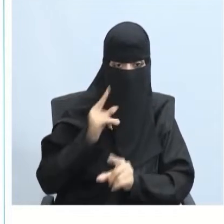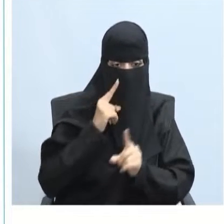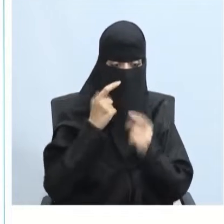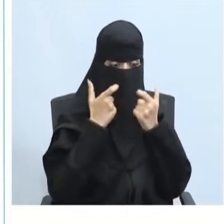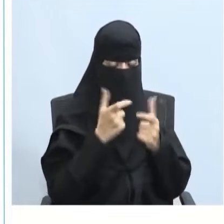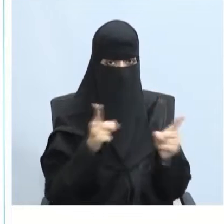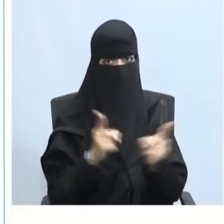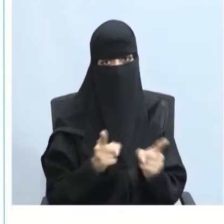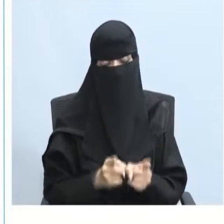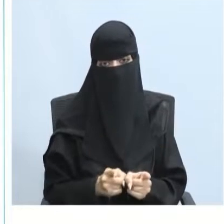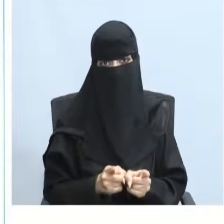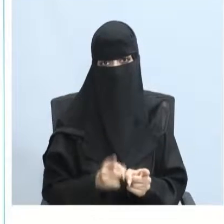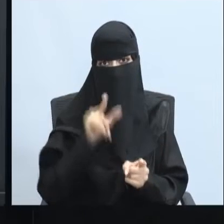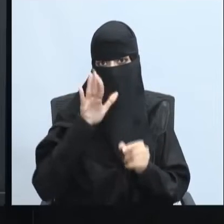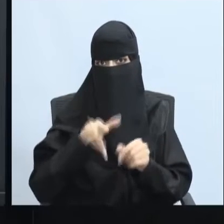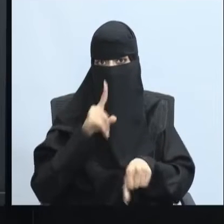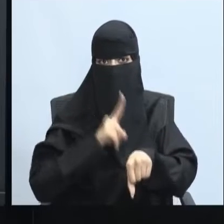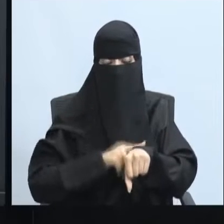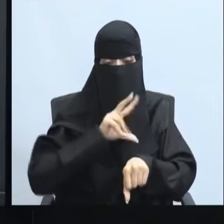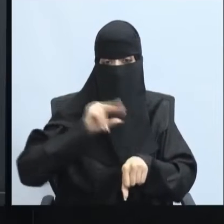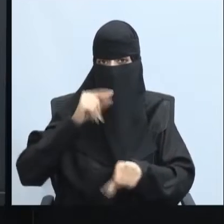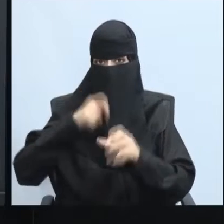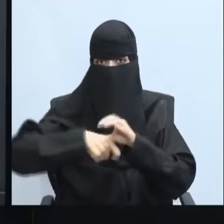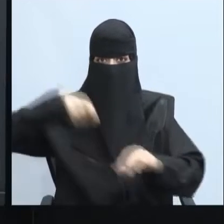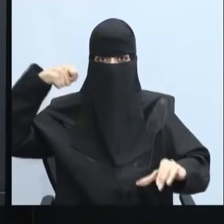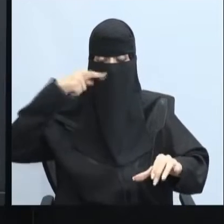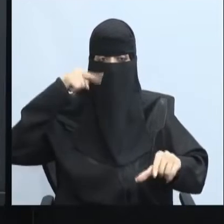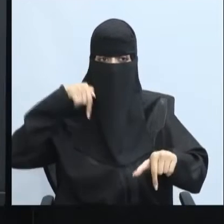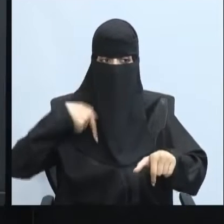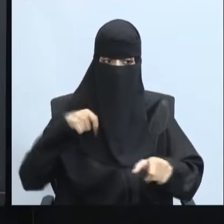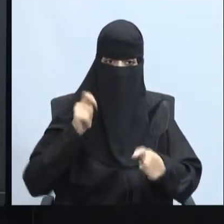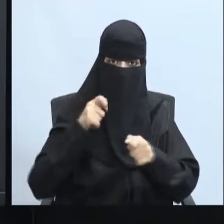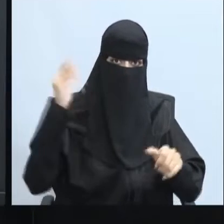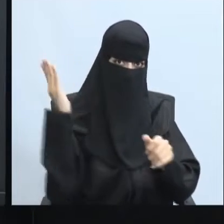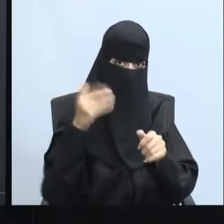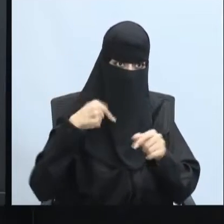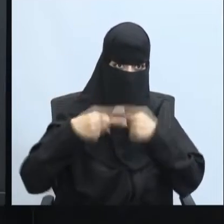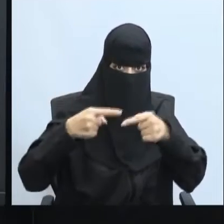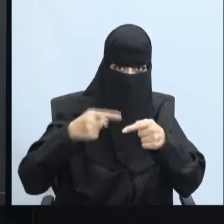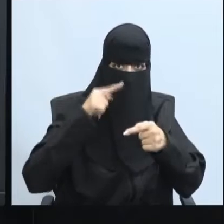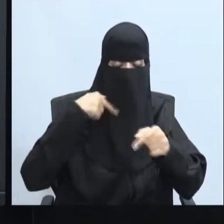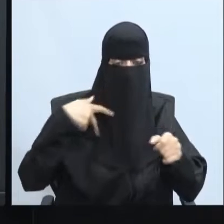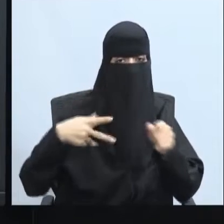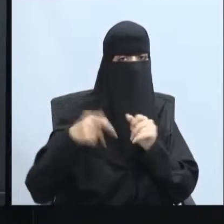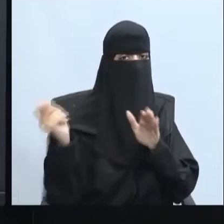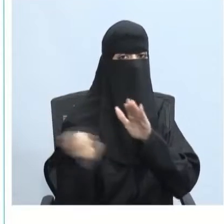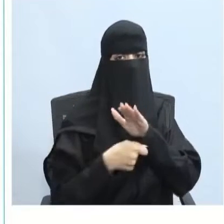ته لان الوقت كالسيف ان لم تقطعه قطعك اذا يجب الالتزام